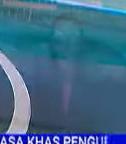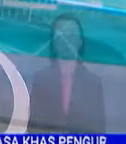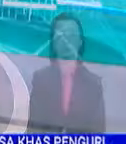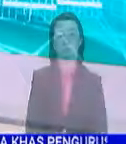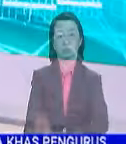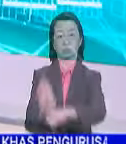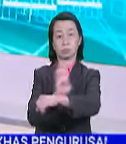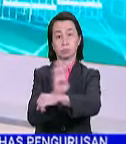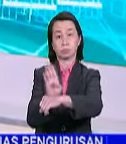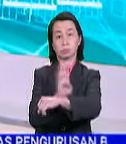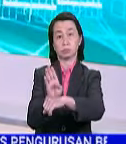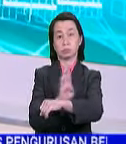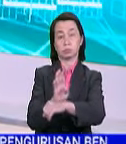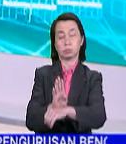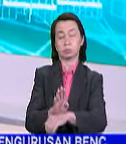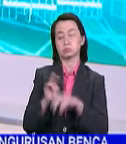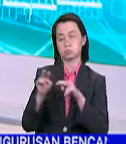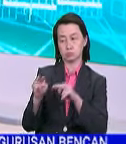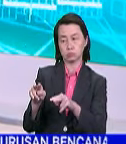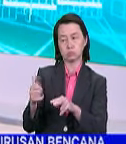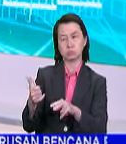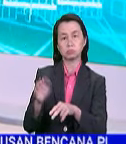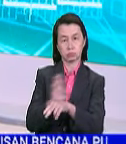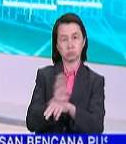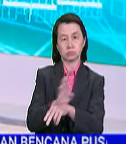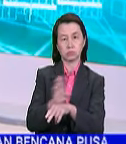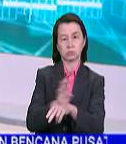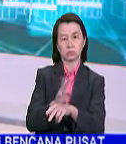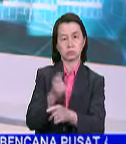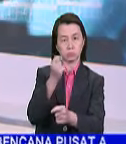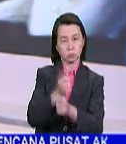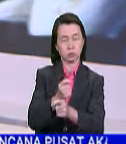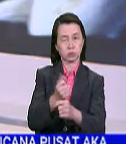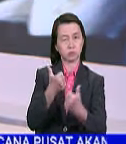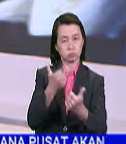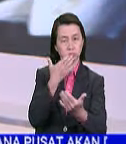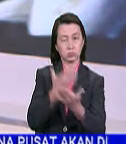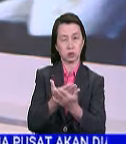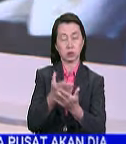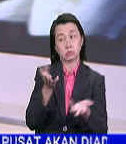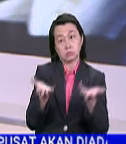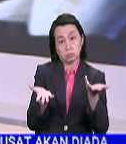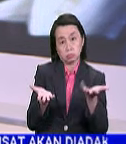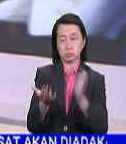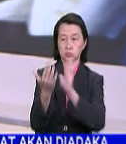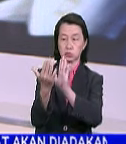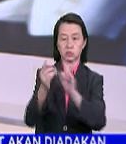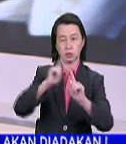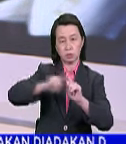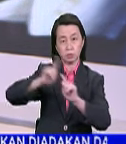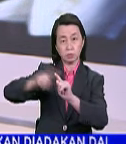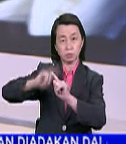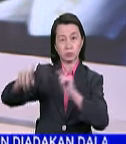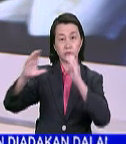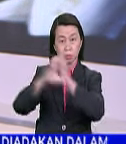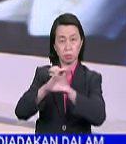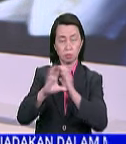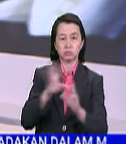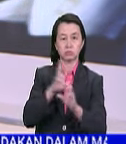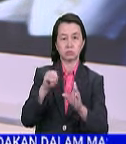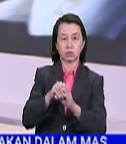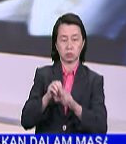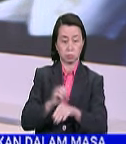perniagaan franchise dilihat sebagai medium perniagaan yang tetap kukuh meskipun berdepan pelbagai cabaran